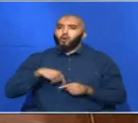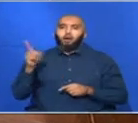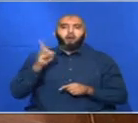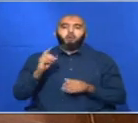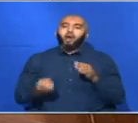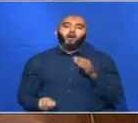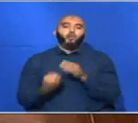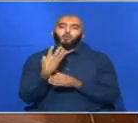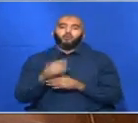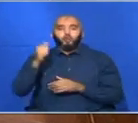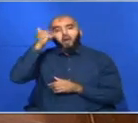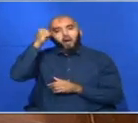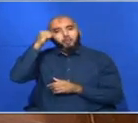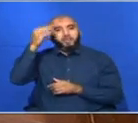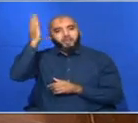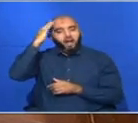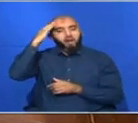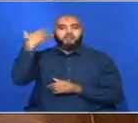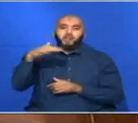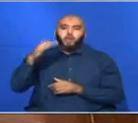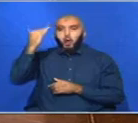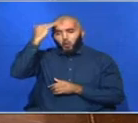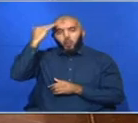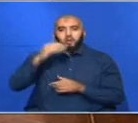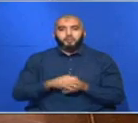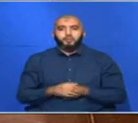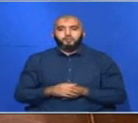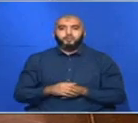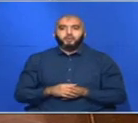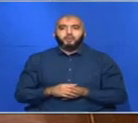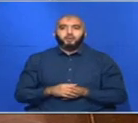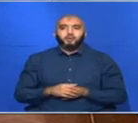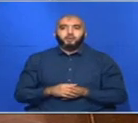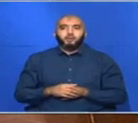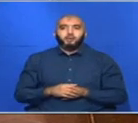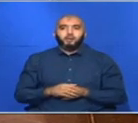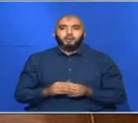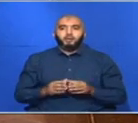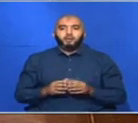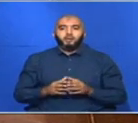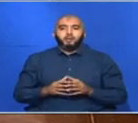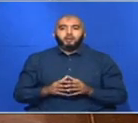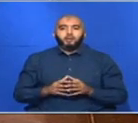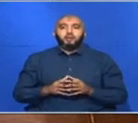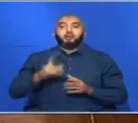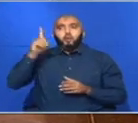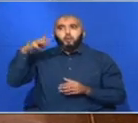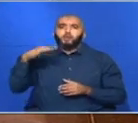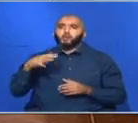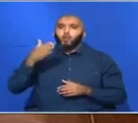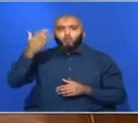عن عن الجانب الديني فهو ابن هذا ابن التلفزه الوطنيه